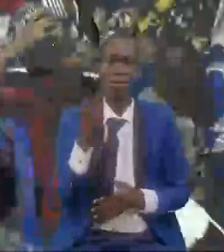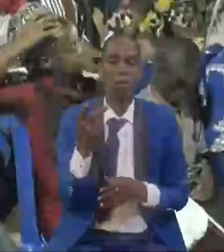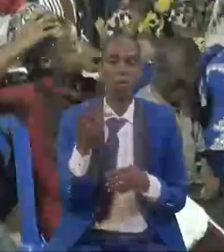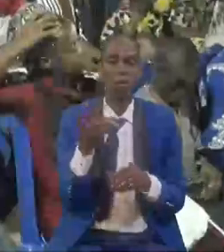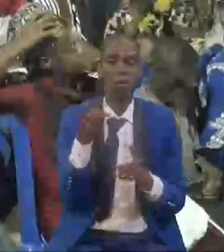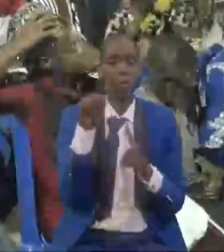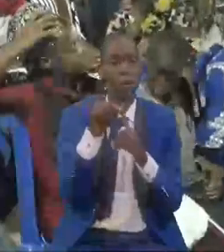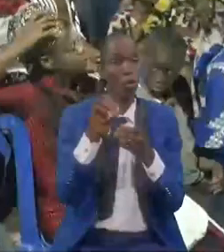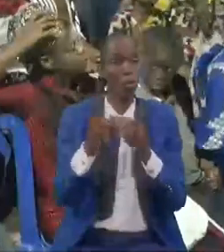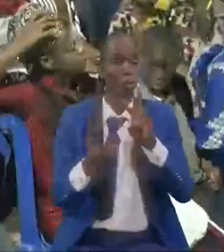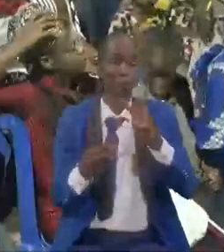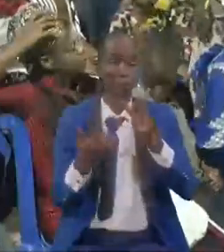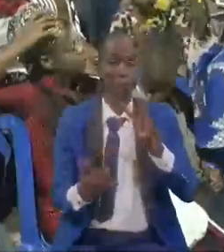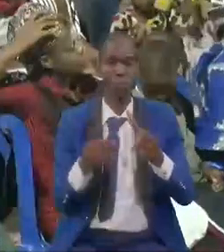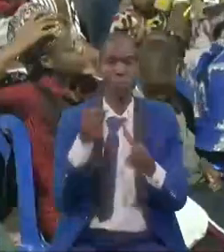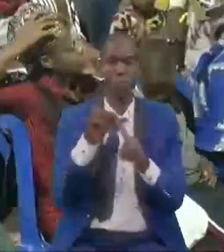Deuxième point maintenant.